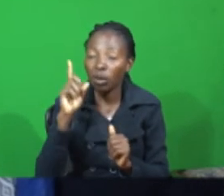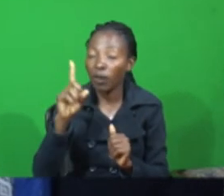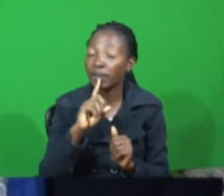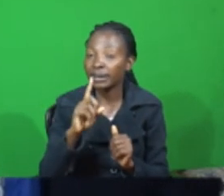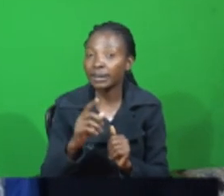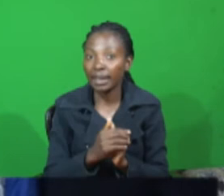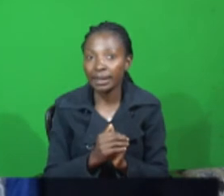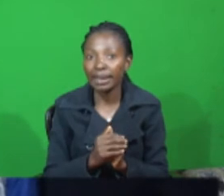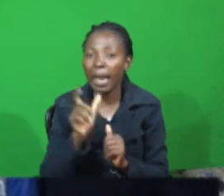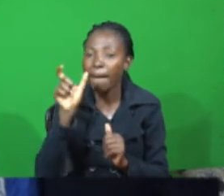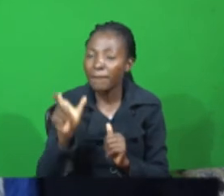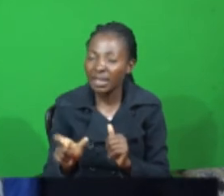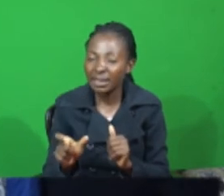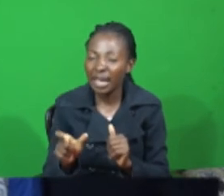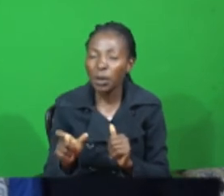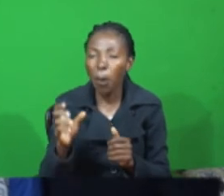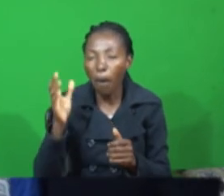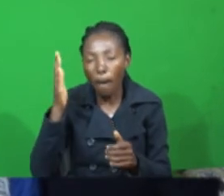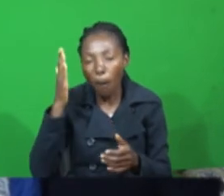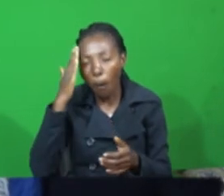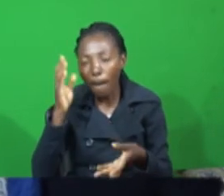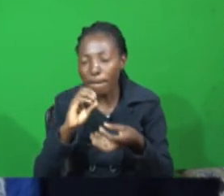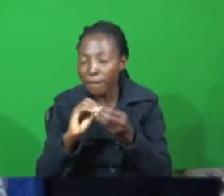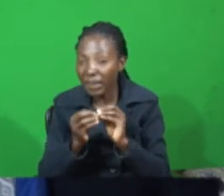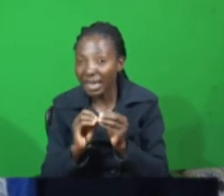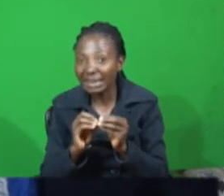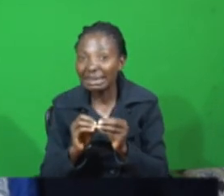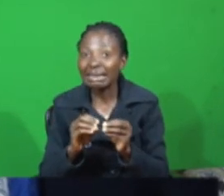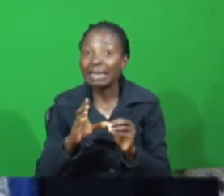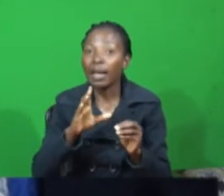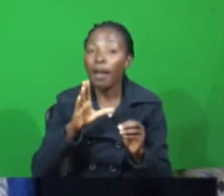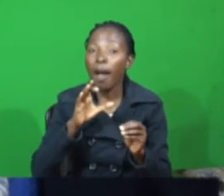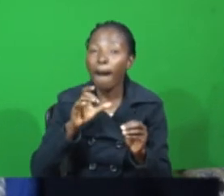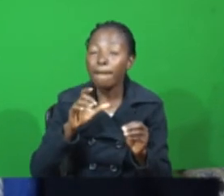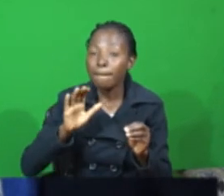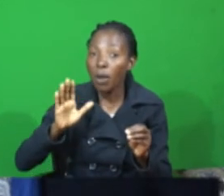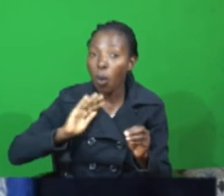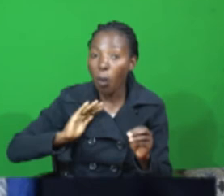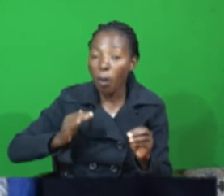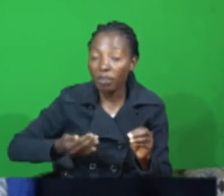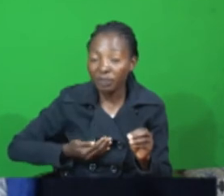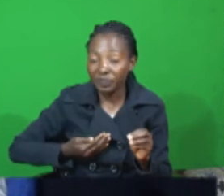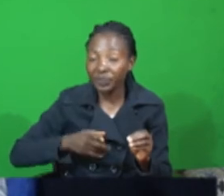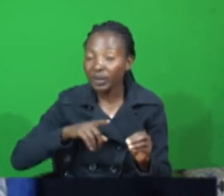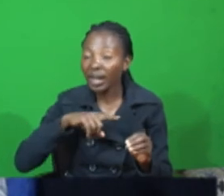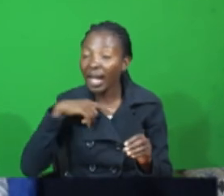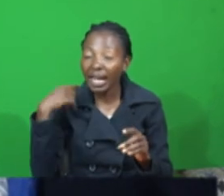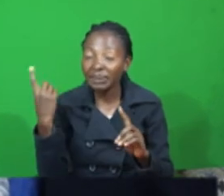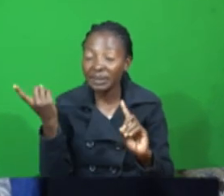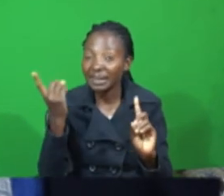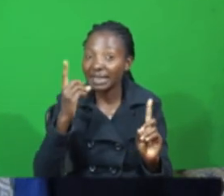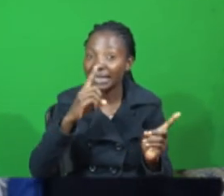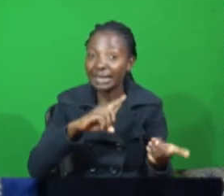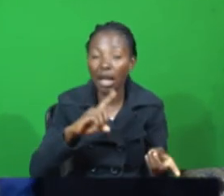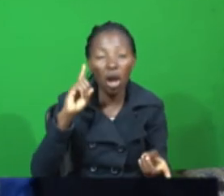anoti iye munhu anoshungurudza chirikadzi nenherera. Mwari anomunanganidza kuti agomuparadza